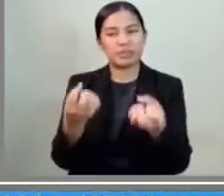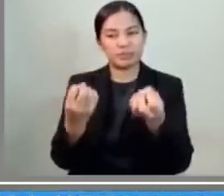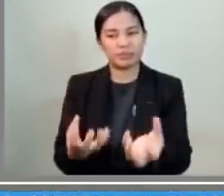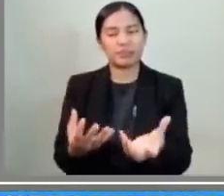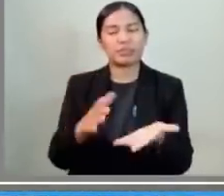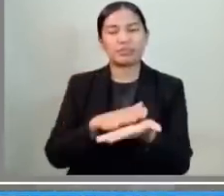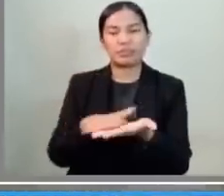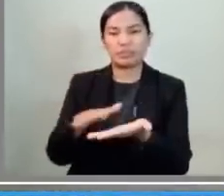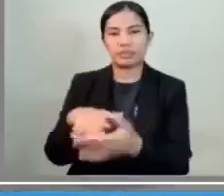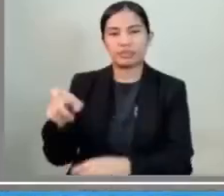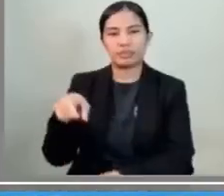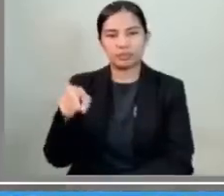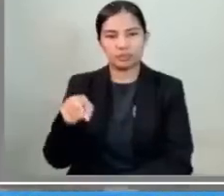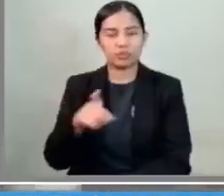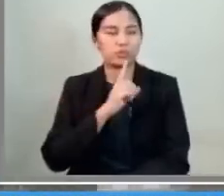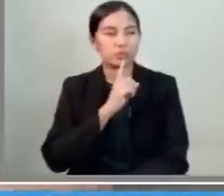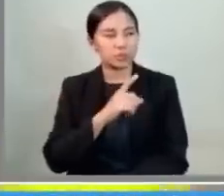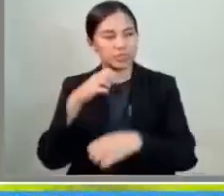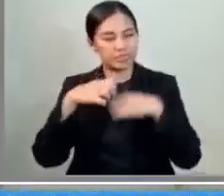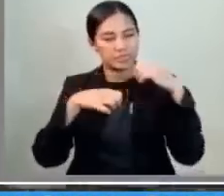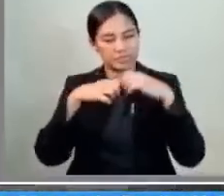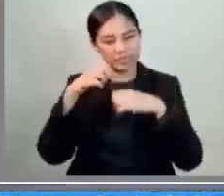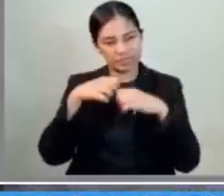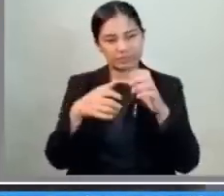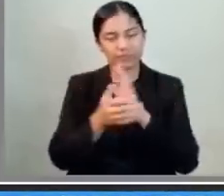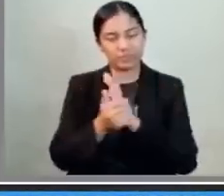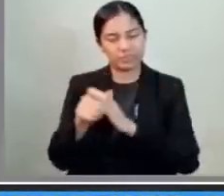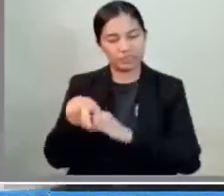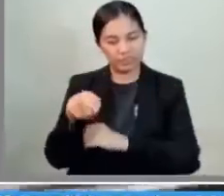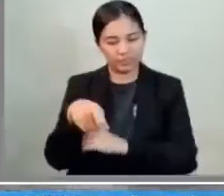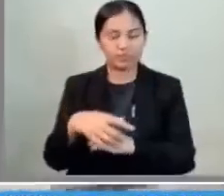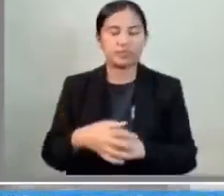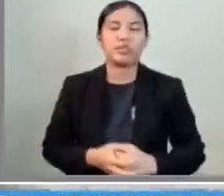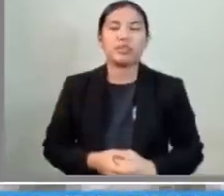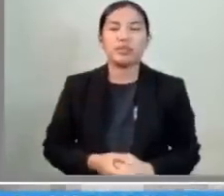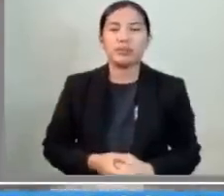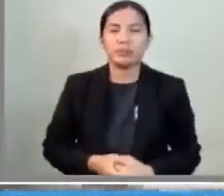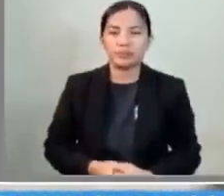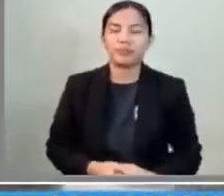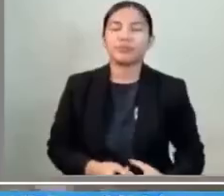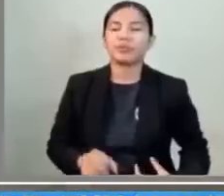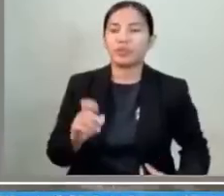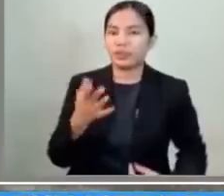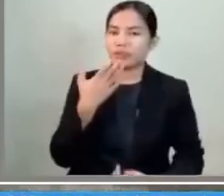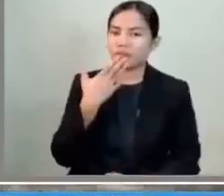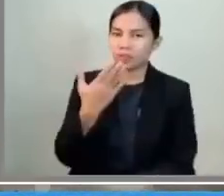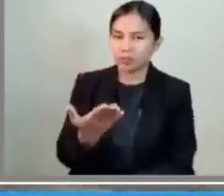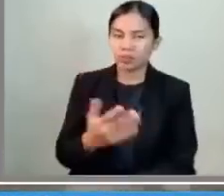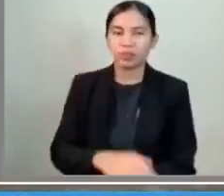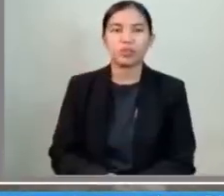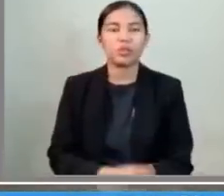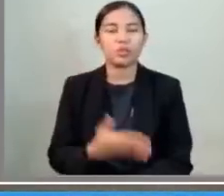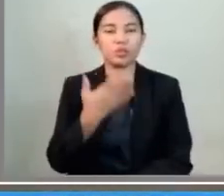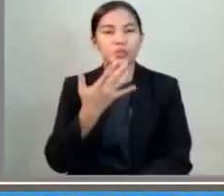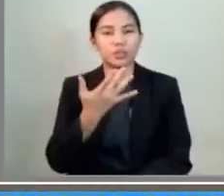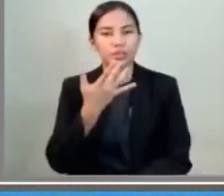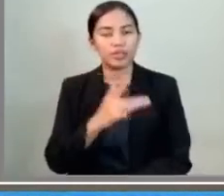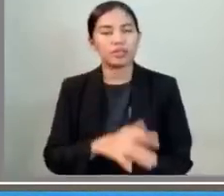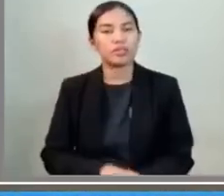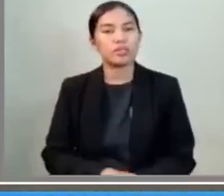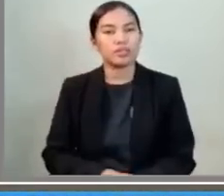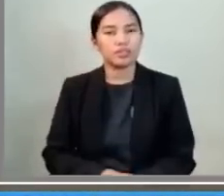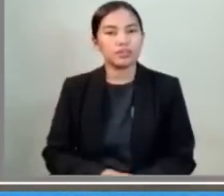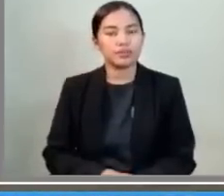talagang engineering intervention ang kailangan. Maraming salamat po at good luck po sa pag-pump out nyo ng tubig dyan. Po. Si NLEX, salamat po at magandang hapon po. Opo, si